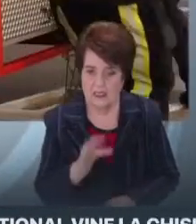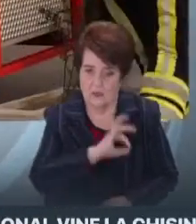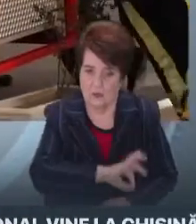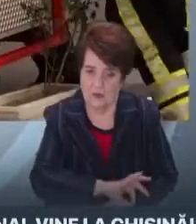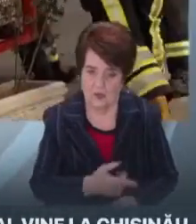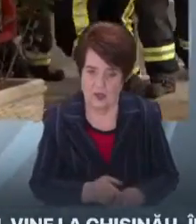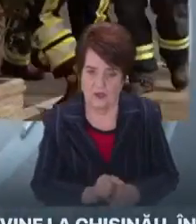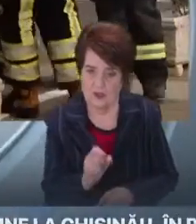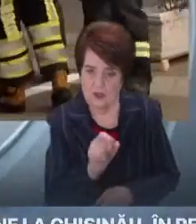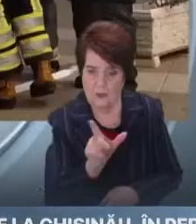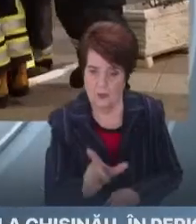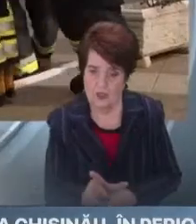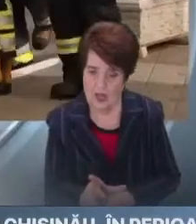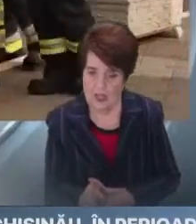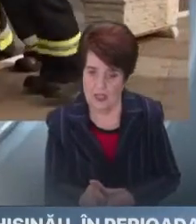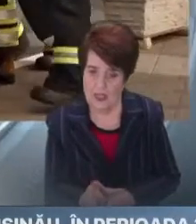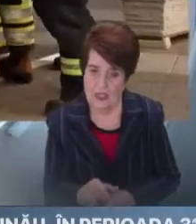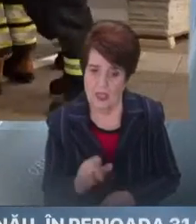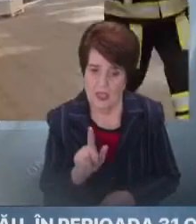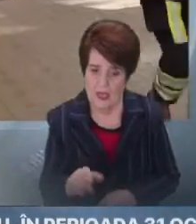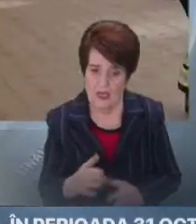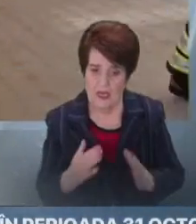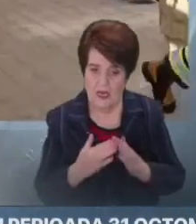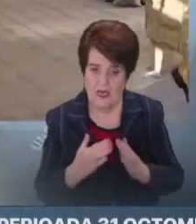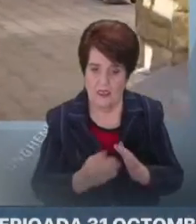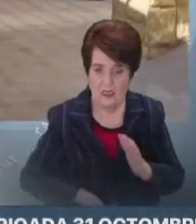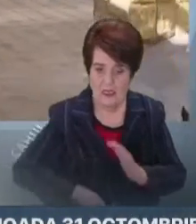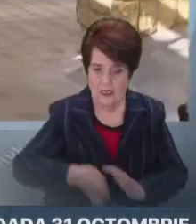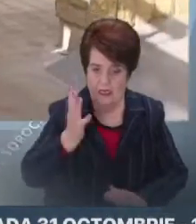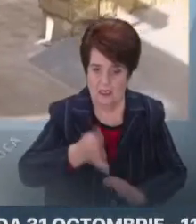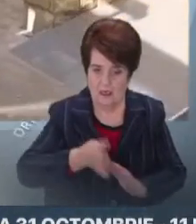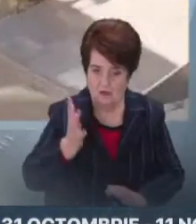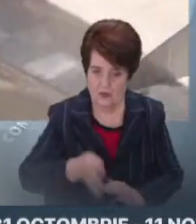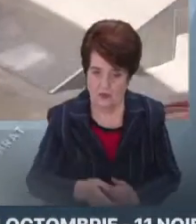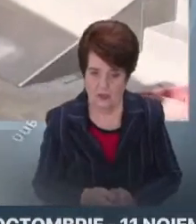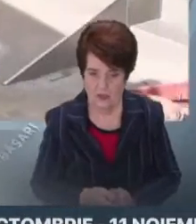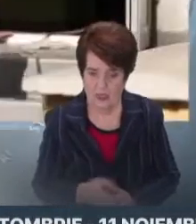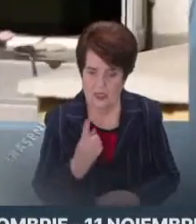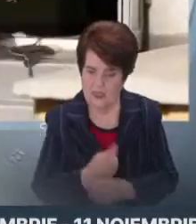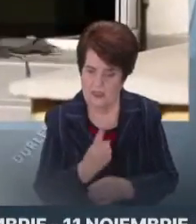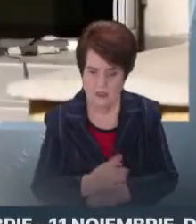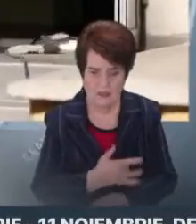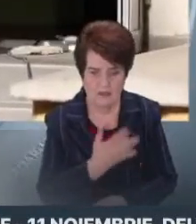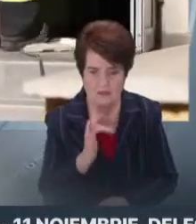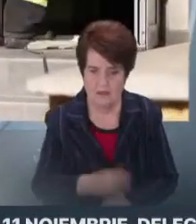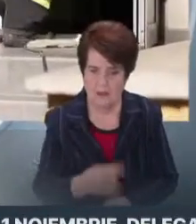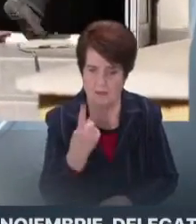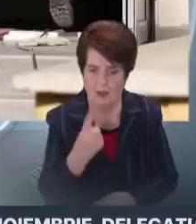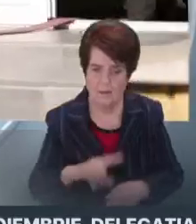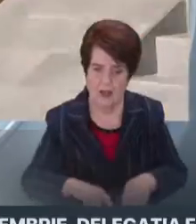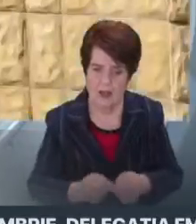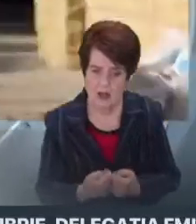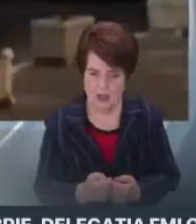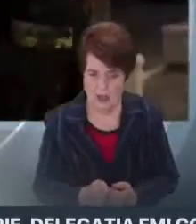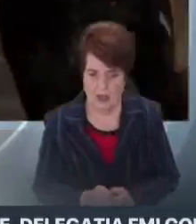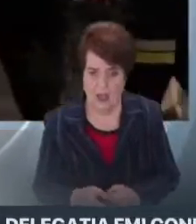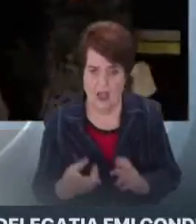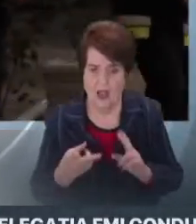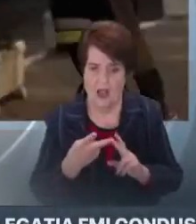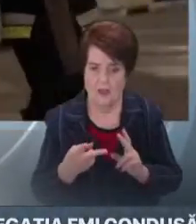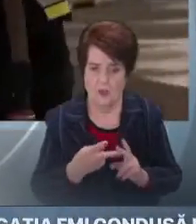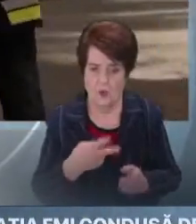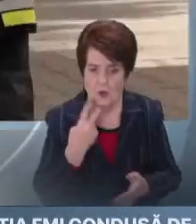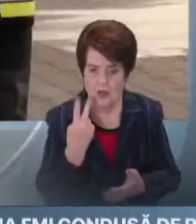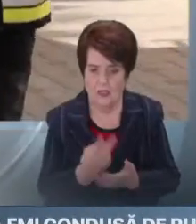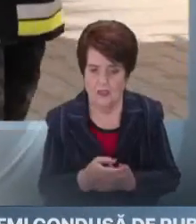acestor butelii în clădirile multietajate. Deci este strict interzis. Prima încălcare. A doua încălcare care se vede este